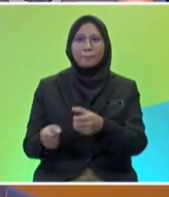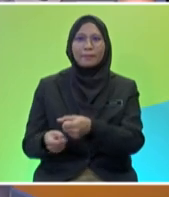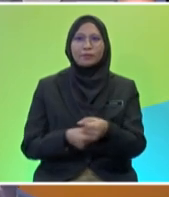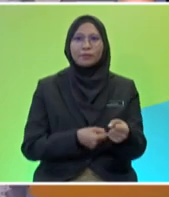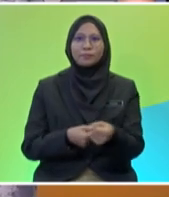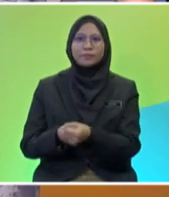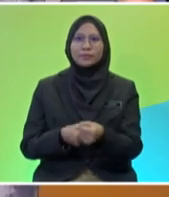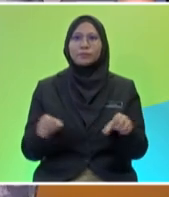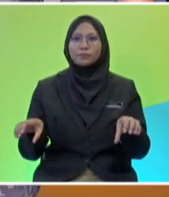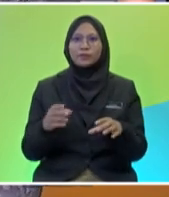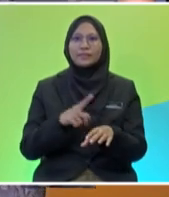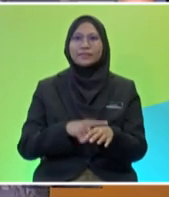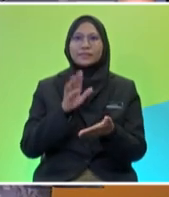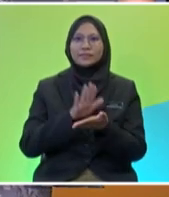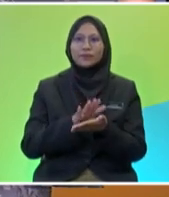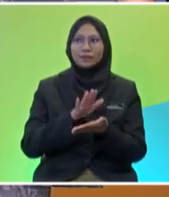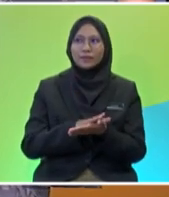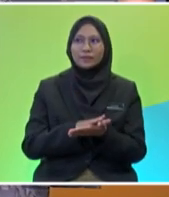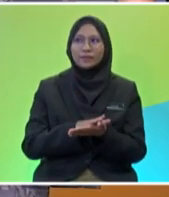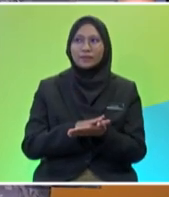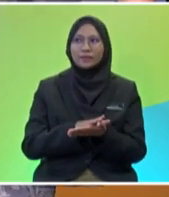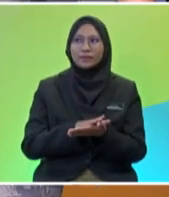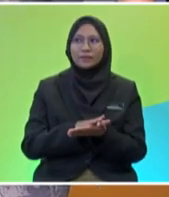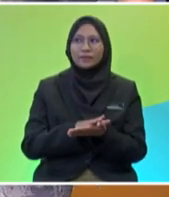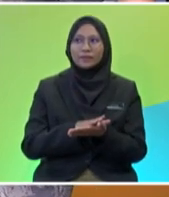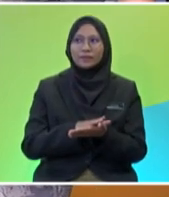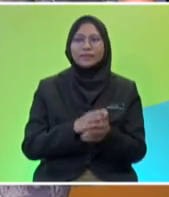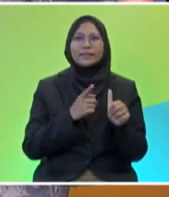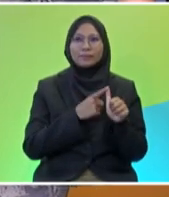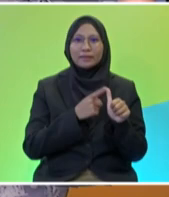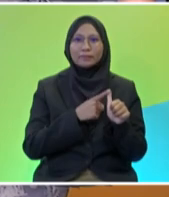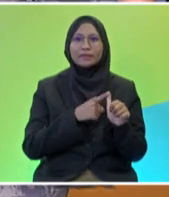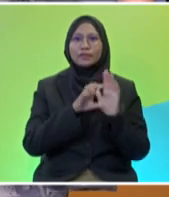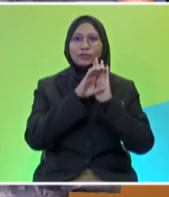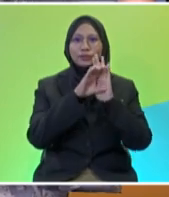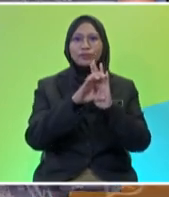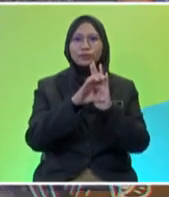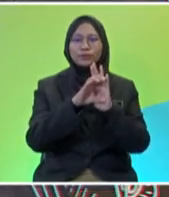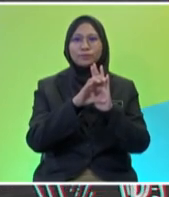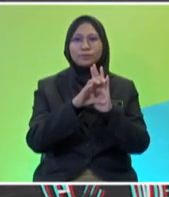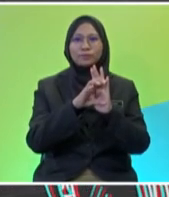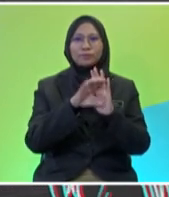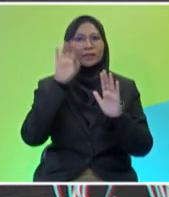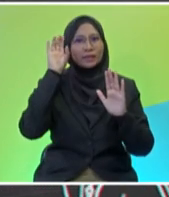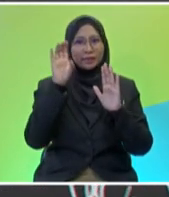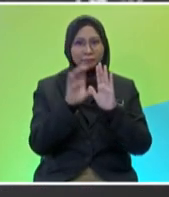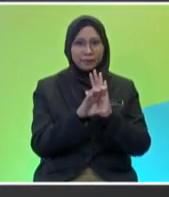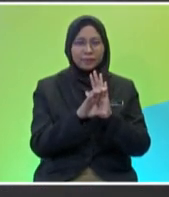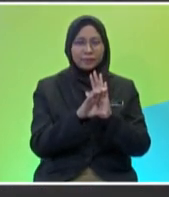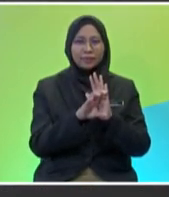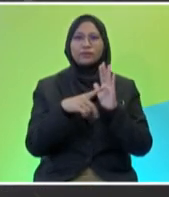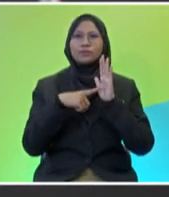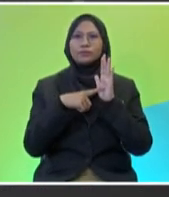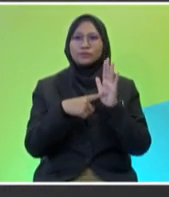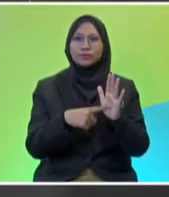membantu murid-murid ini ini contoh gambar ini menunjukkan